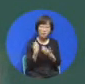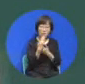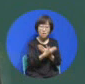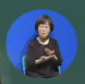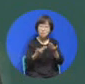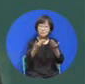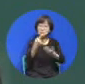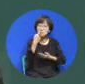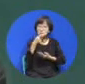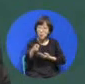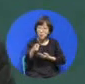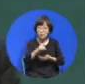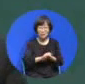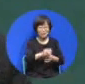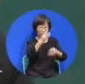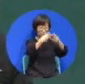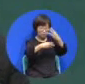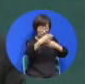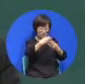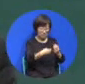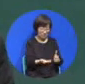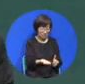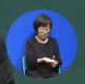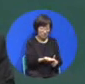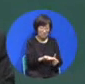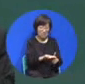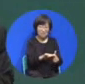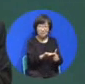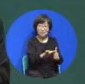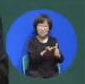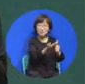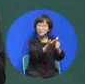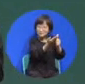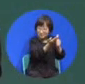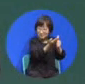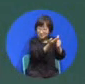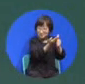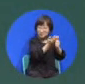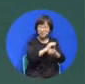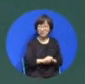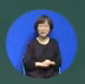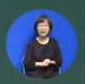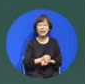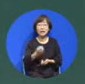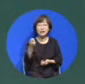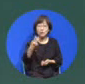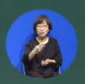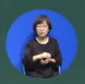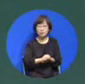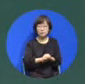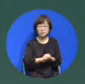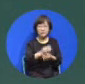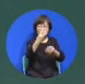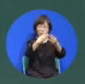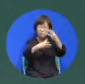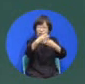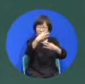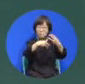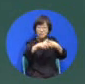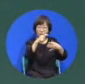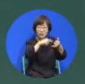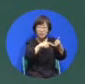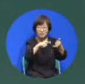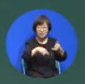렘넌트 키우는 겁니다. The greatest devotion, dedication of all is for the remnants. 또 렘넌트를 위해서 단순한 지식을 가르치는 것이